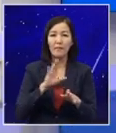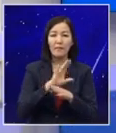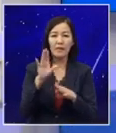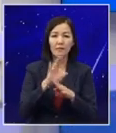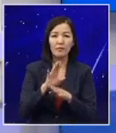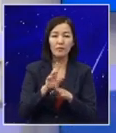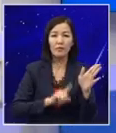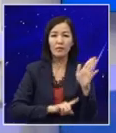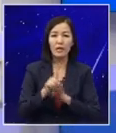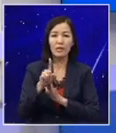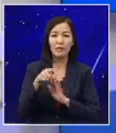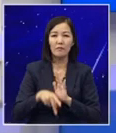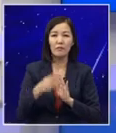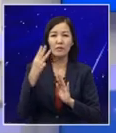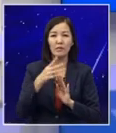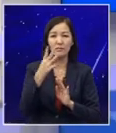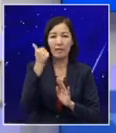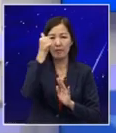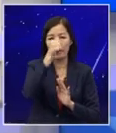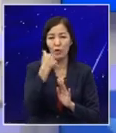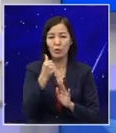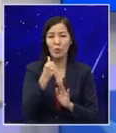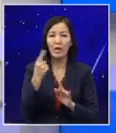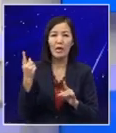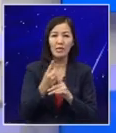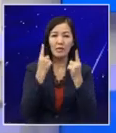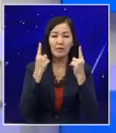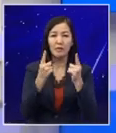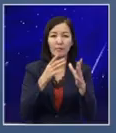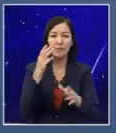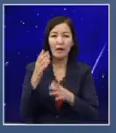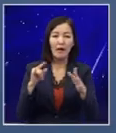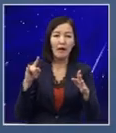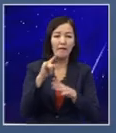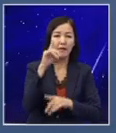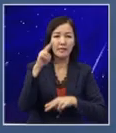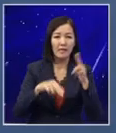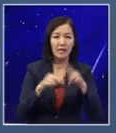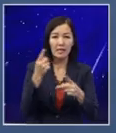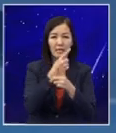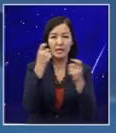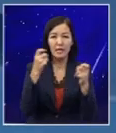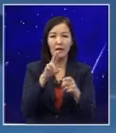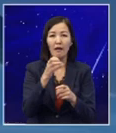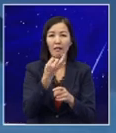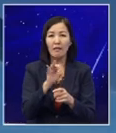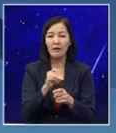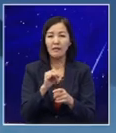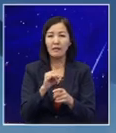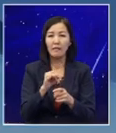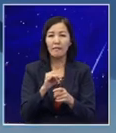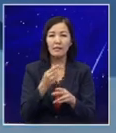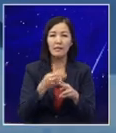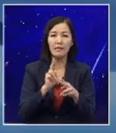должно начаться в 2035 году. Один из крупнейших мировых авиастроителей заявил, что выпуск лайнеров с водородным двигателем для